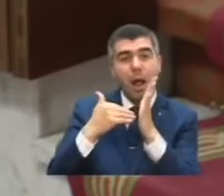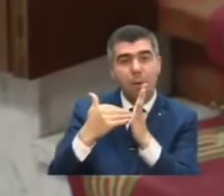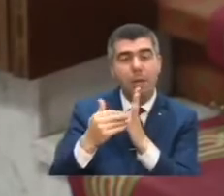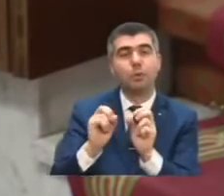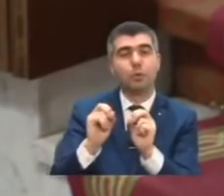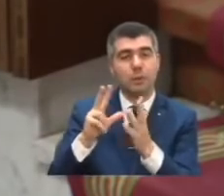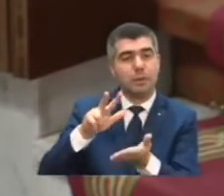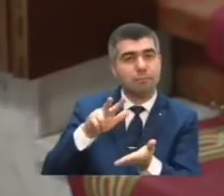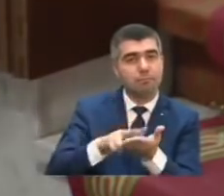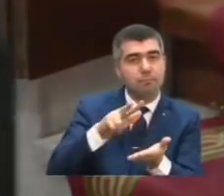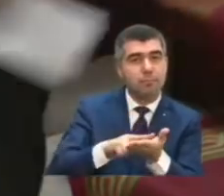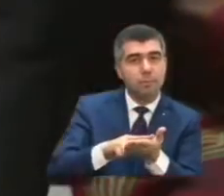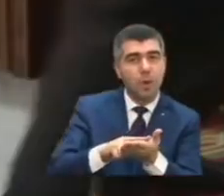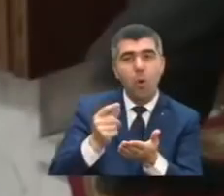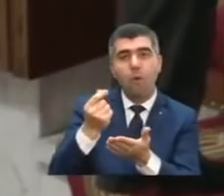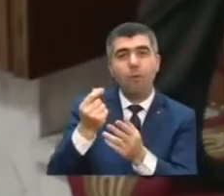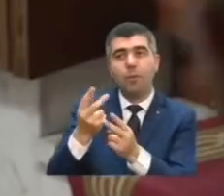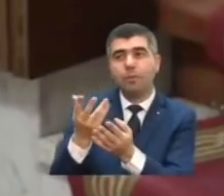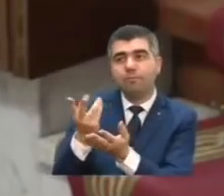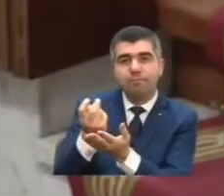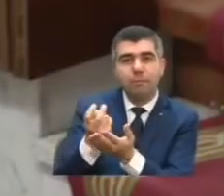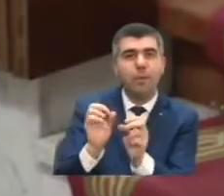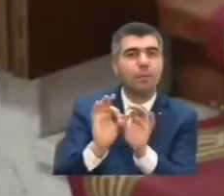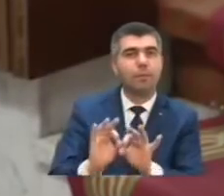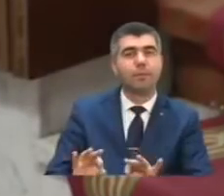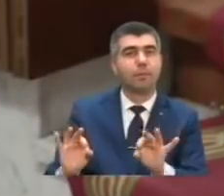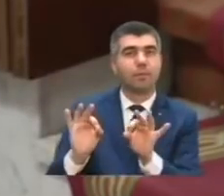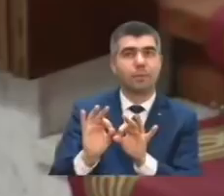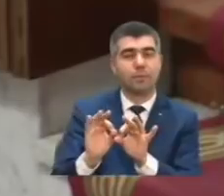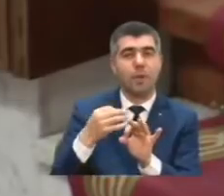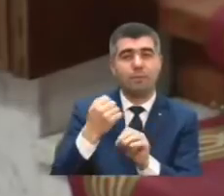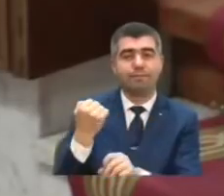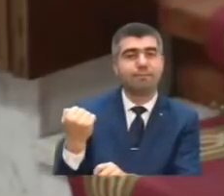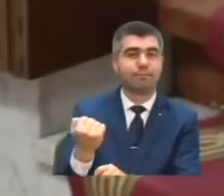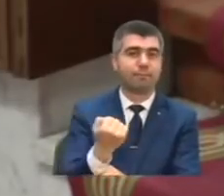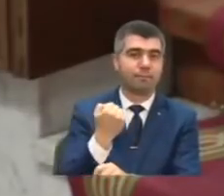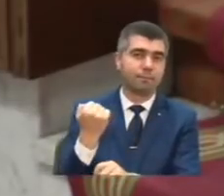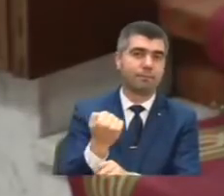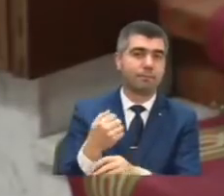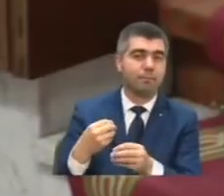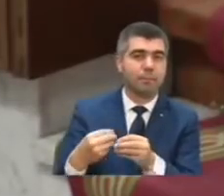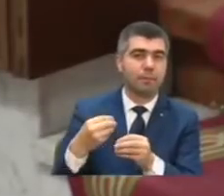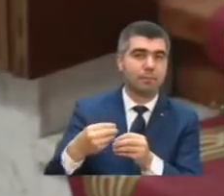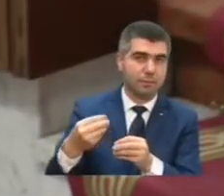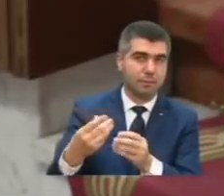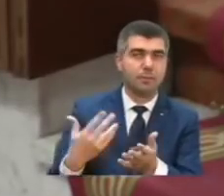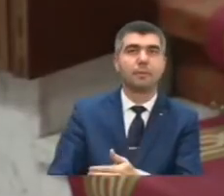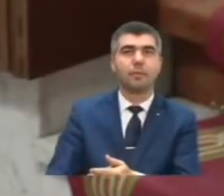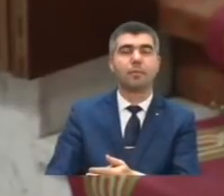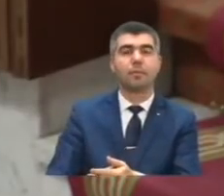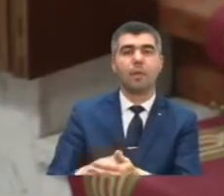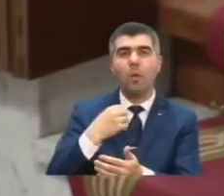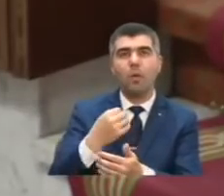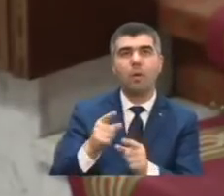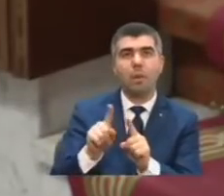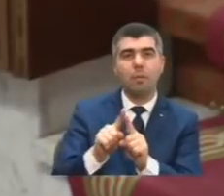الا ما التزمتش الاطراف به كامل الاطراف بطبيعه الحال تيخضع لواحد العدد ديال التاخرات. لكن اجمالا فيما يتعلق